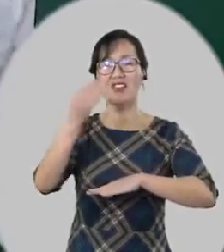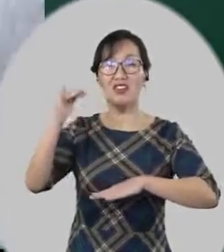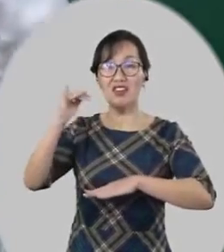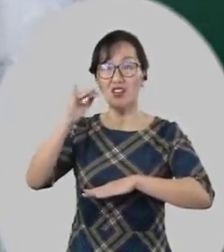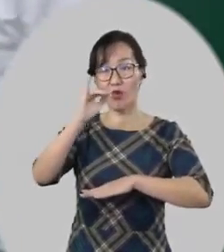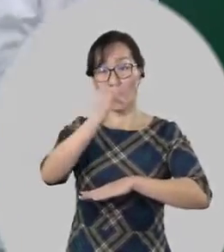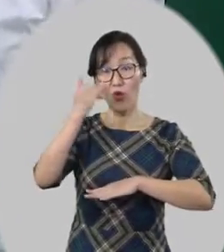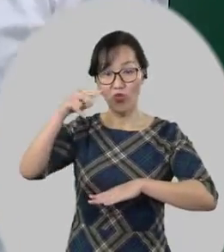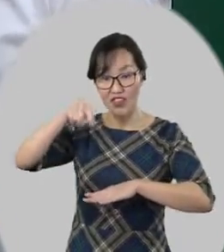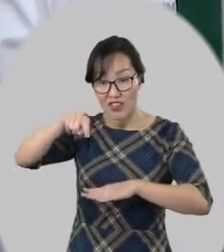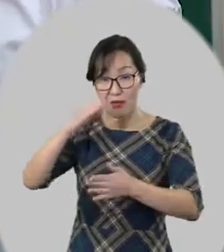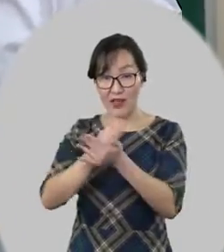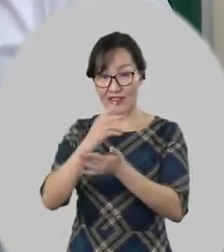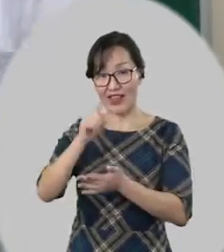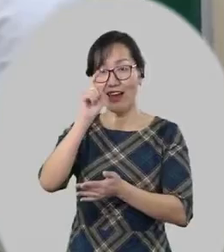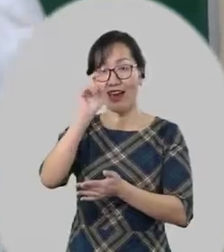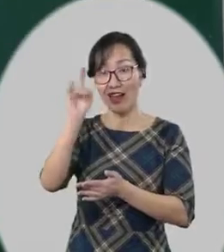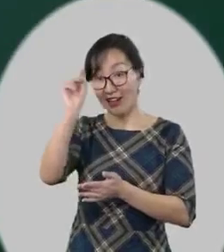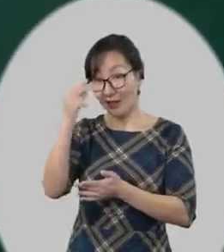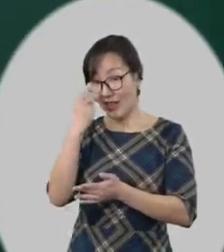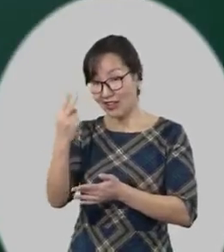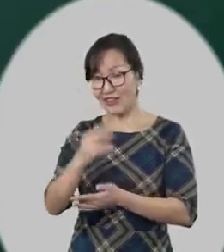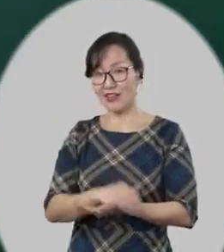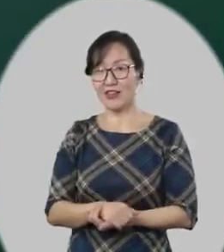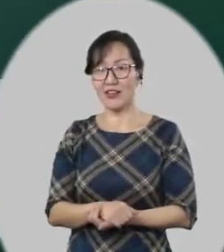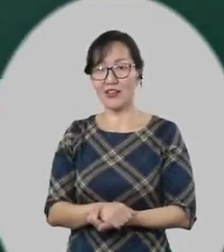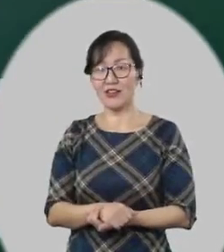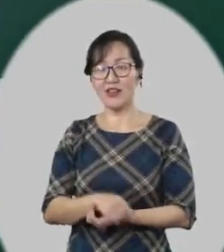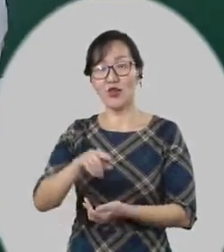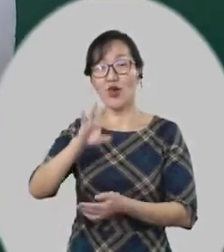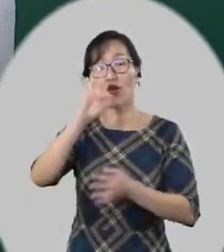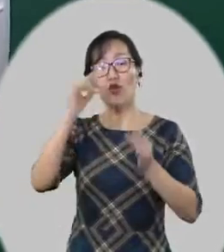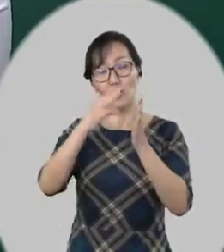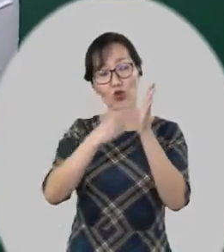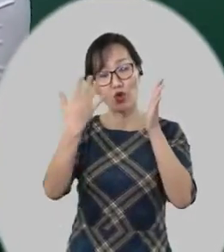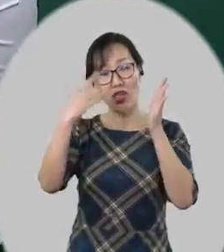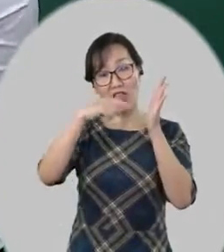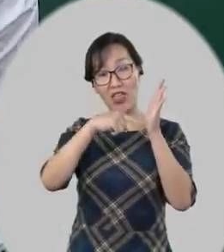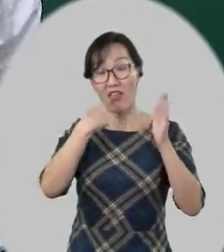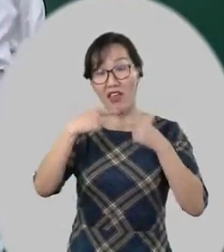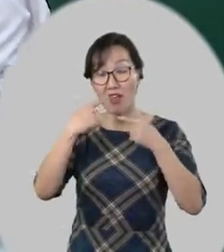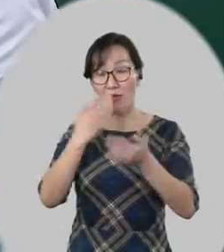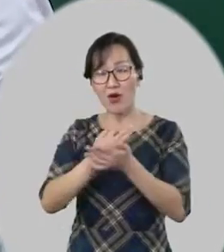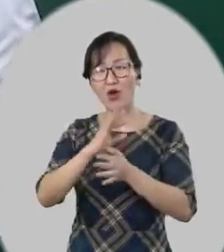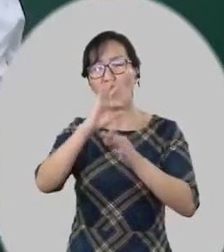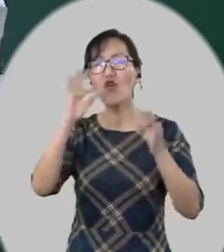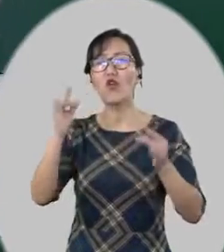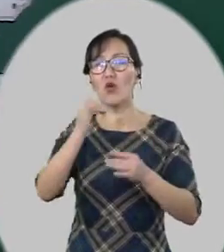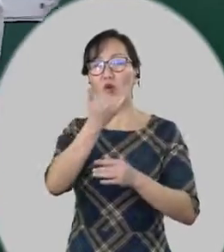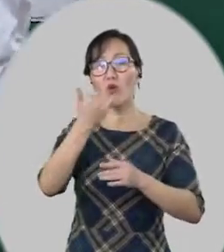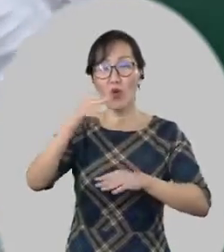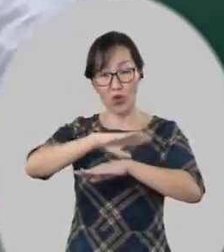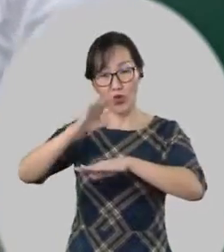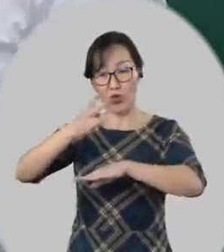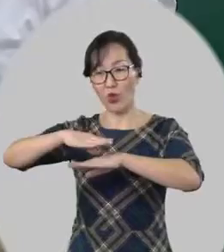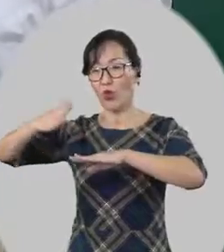гэд бид нар ингээд хараад ойлгож байгаа. За, тэгвэл өөр шүлгэн дээр гарч байгаа уул нурууд маань хаагур байна вэ гэхээр мэдээж энд